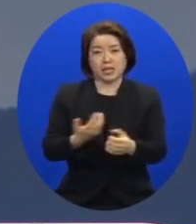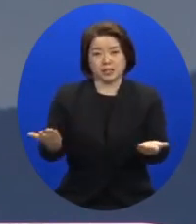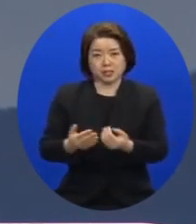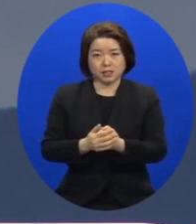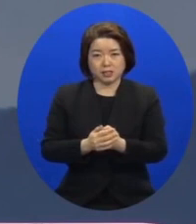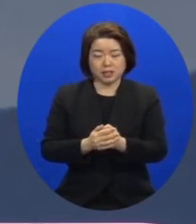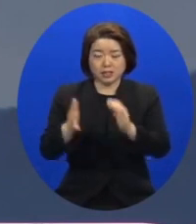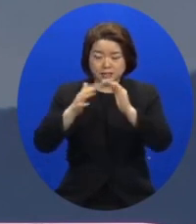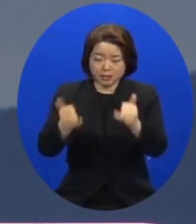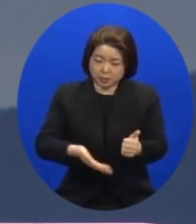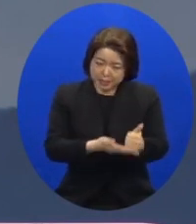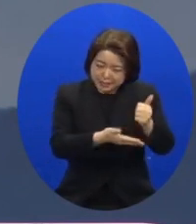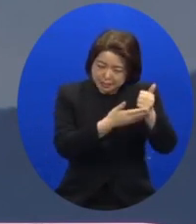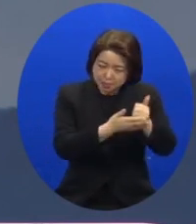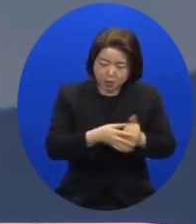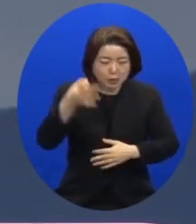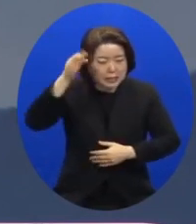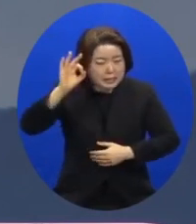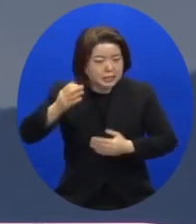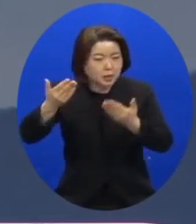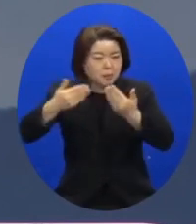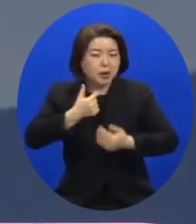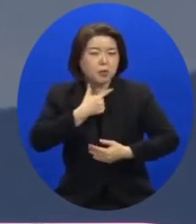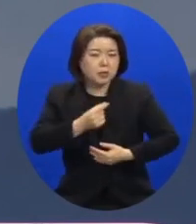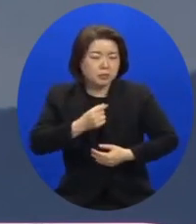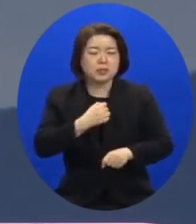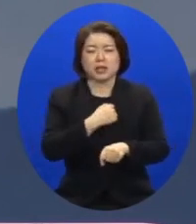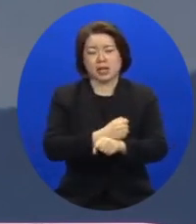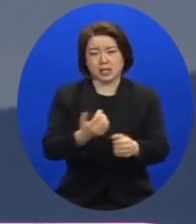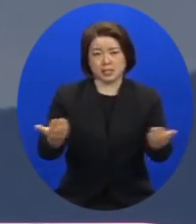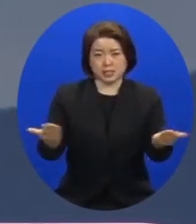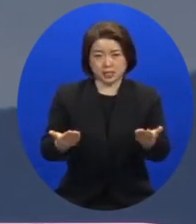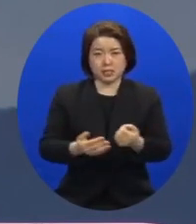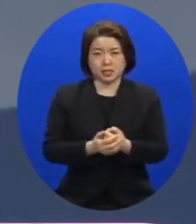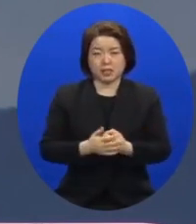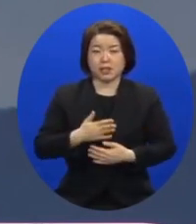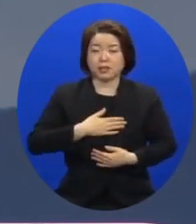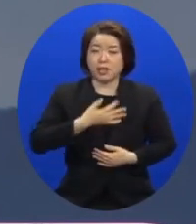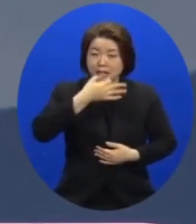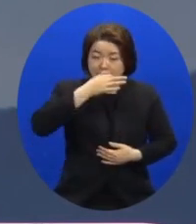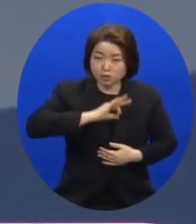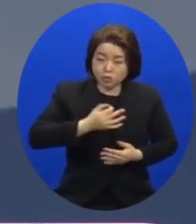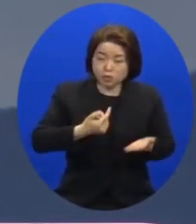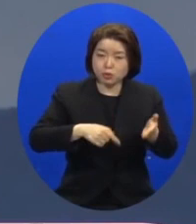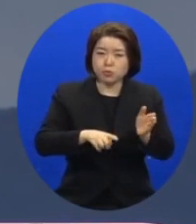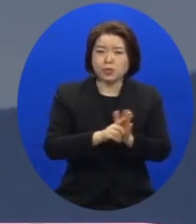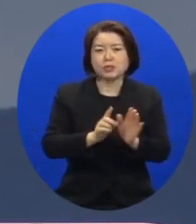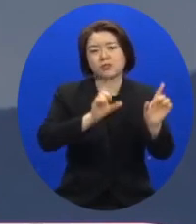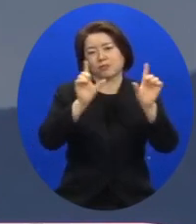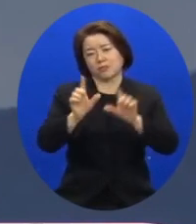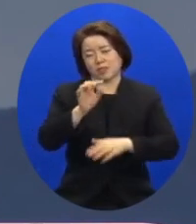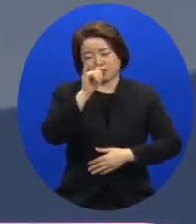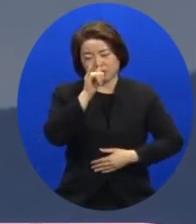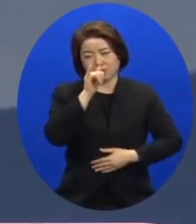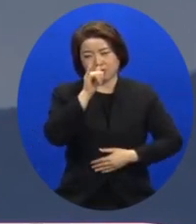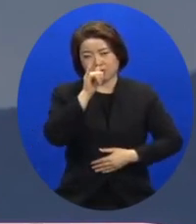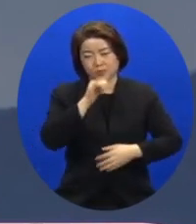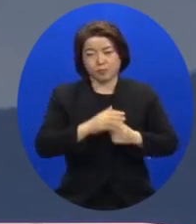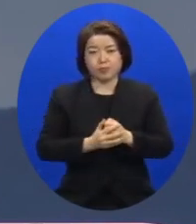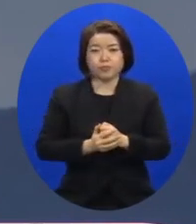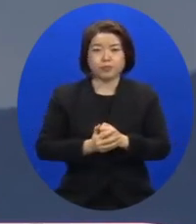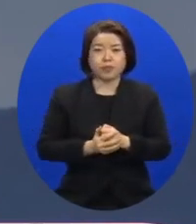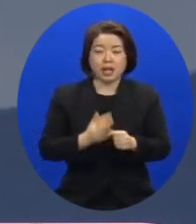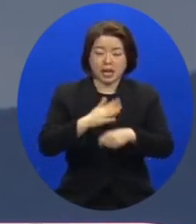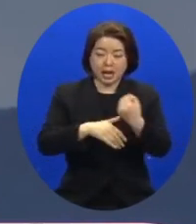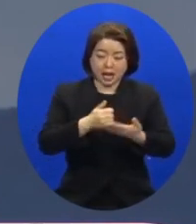받고 인정받으려고 그렇게 한 것 어라 내 유익을 위해서 결국은 살았더라면 하나님